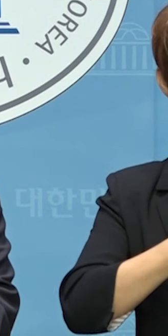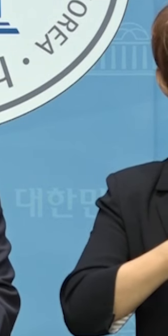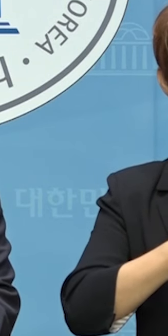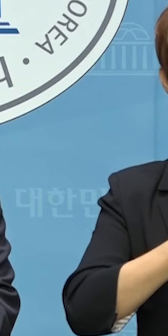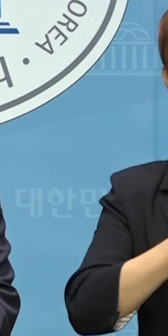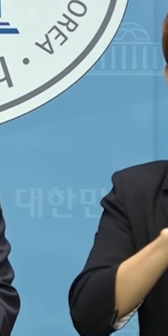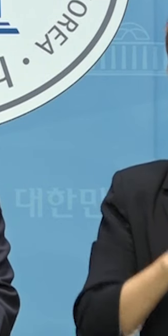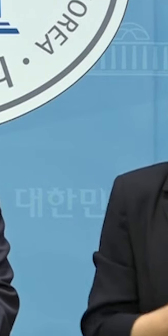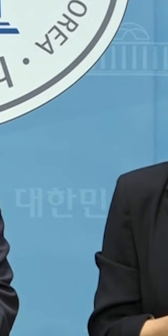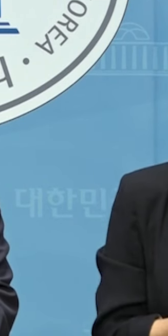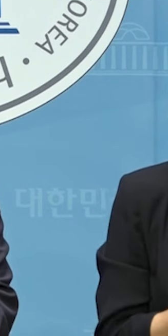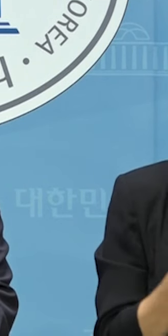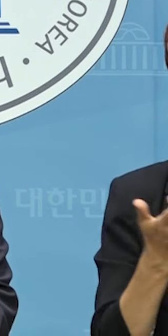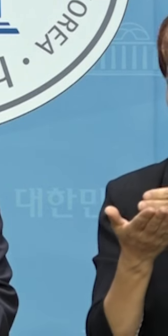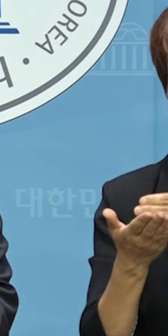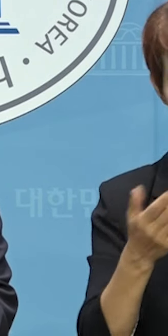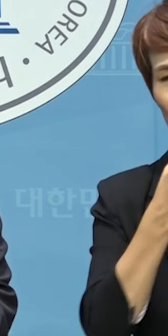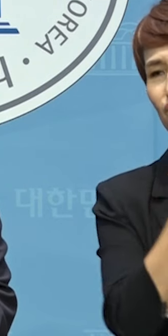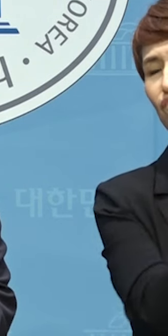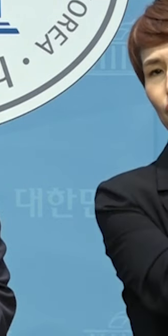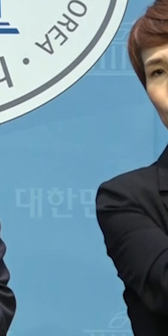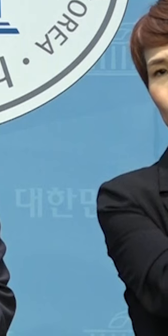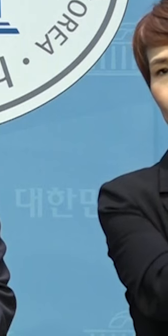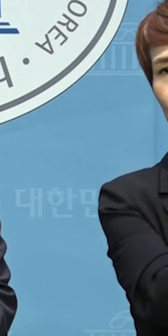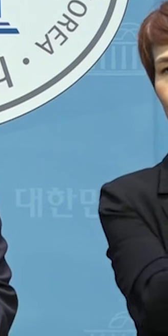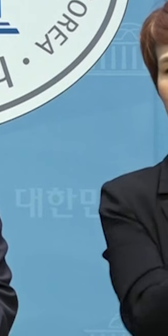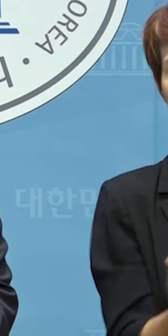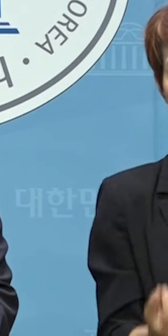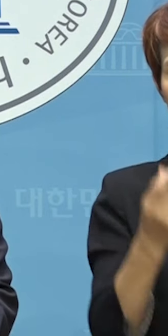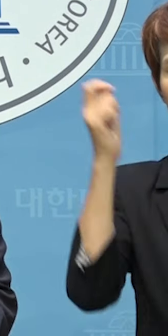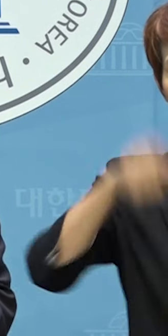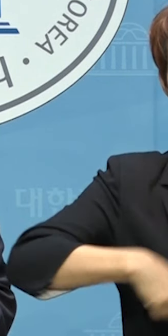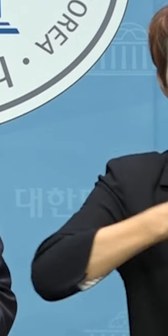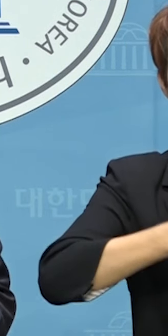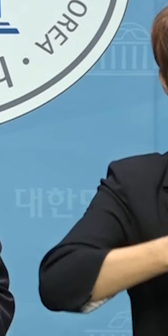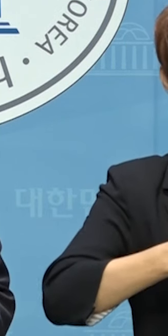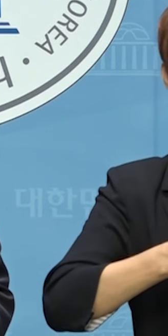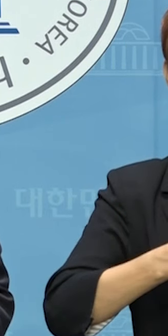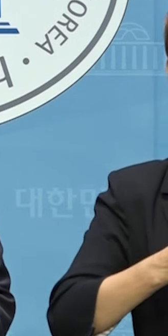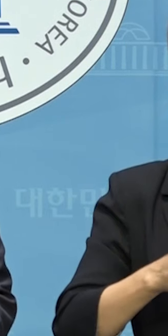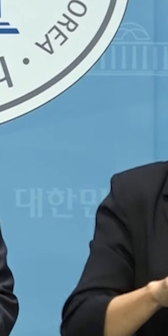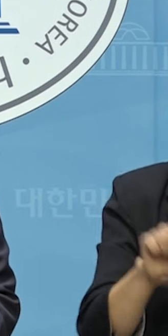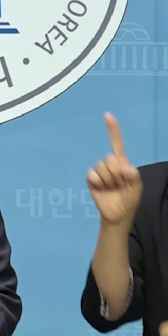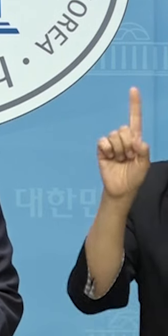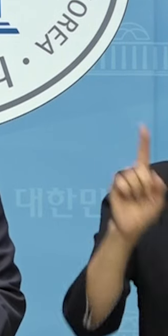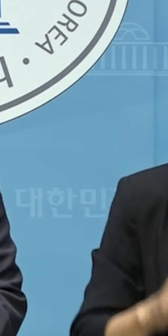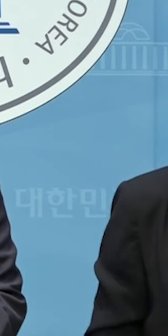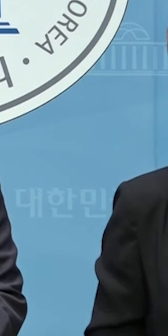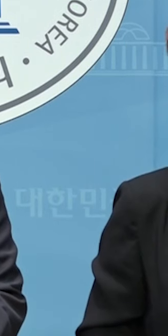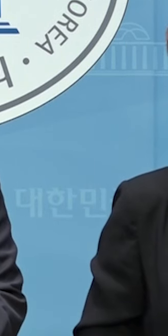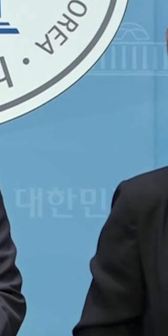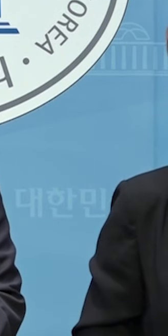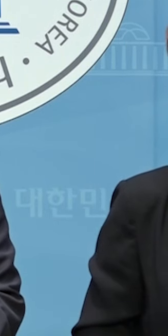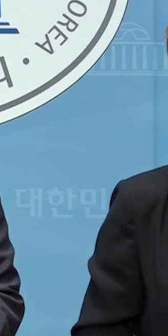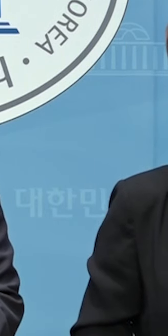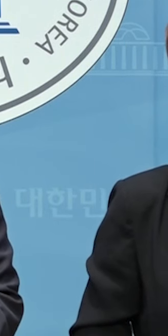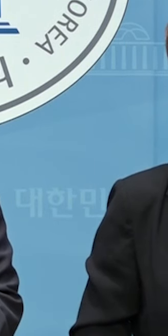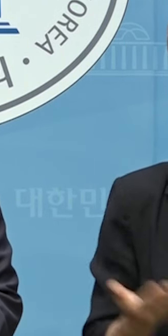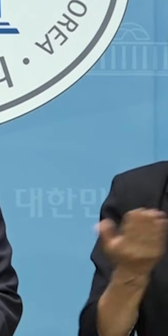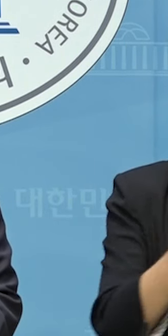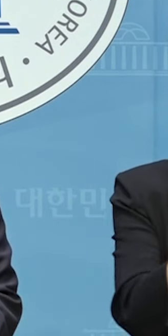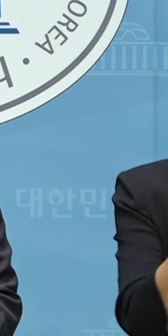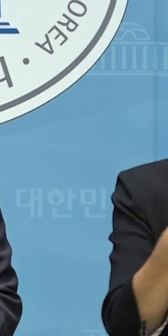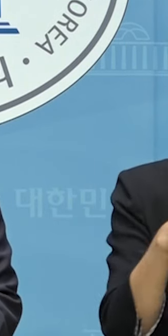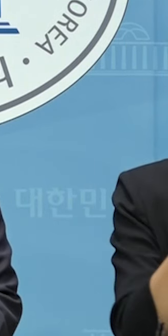국민의 힘 제안마저 거부한 채 졸속 통과만 집하는 이유는 무엇입니까 만약 노동자를